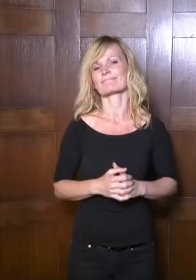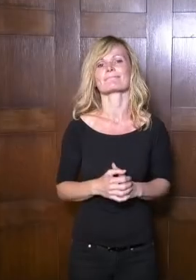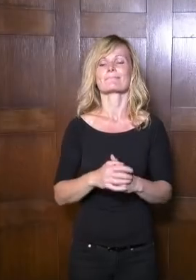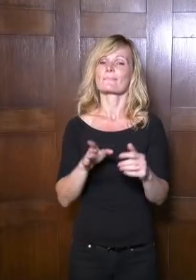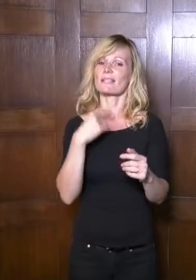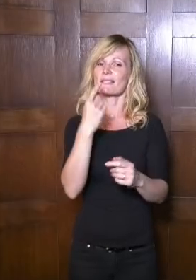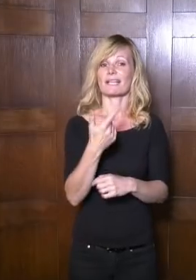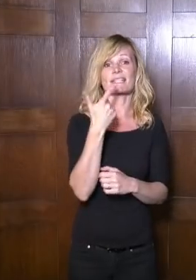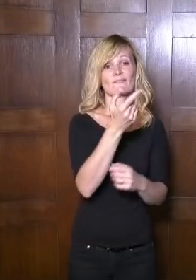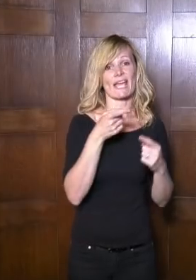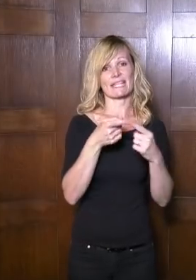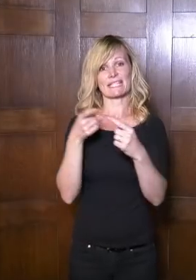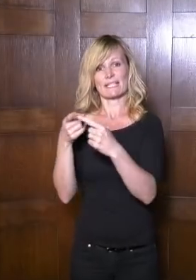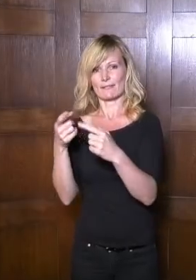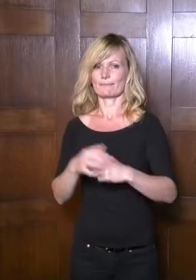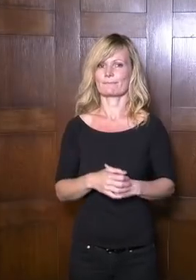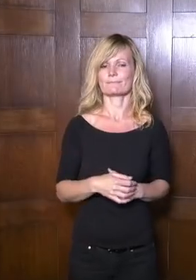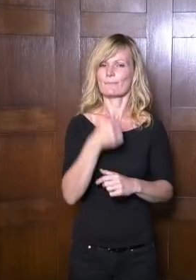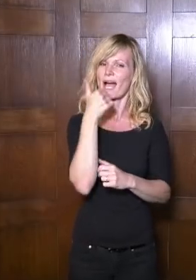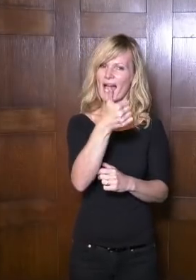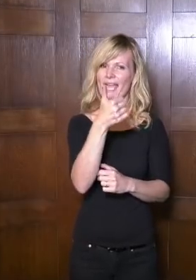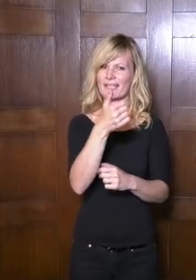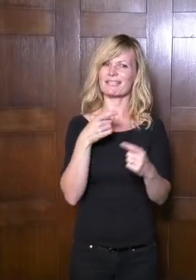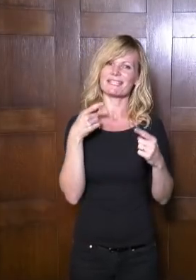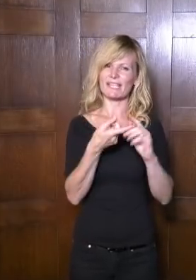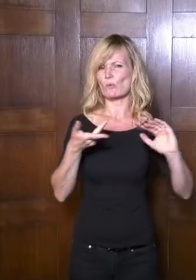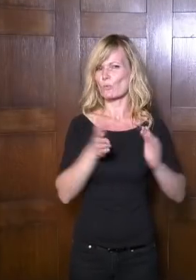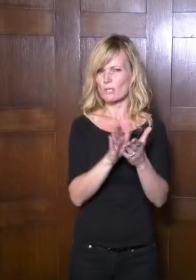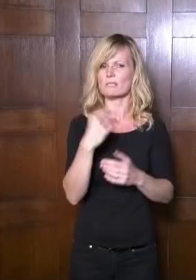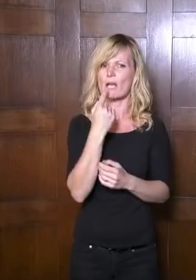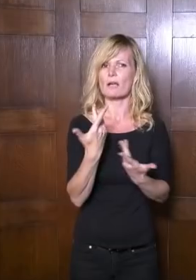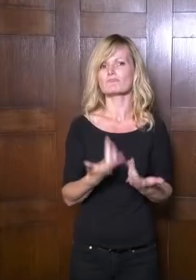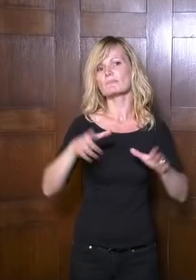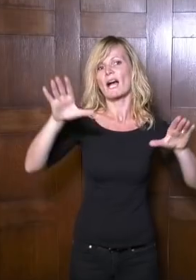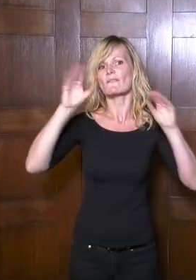zwei Ziele. Das eine ist, ich mag es mal kurz formulieren, Erfahrungsaustausch.